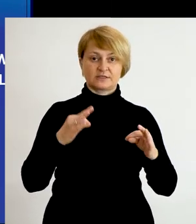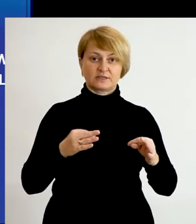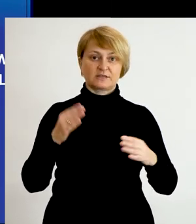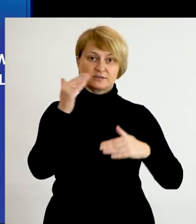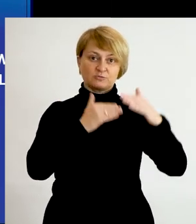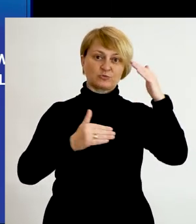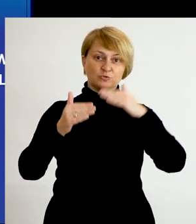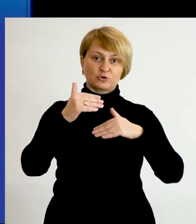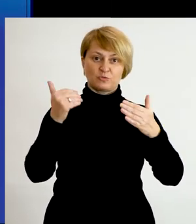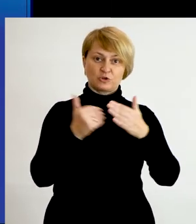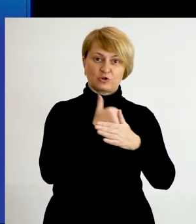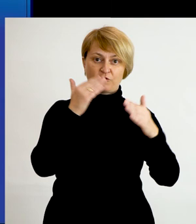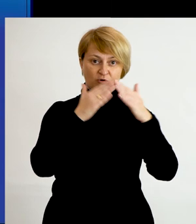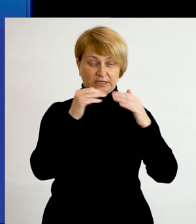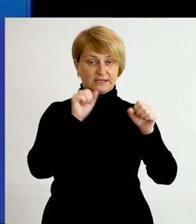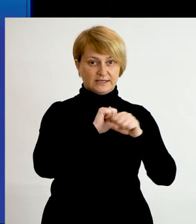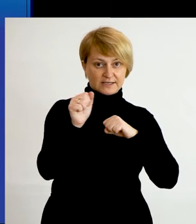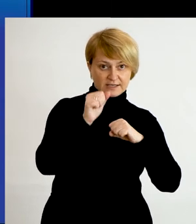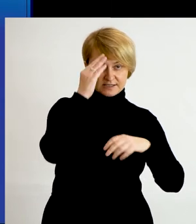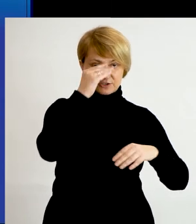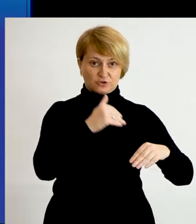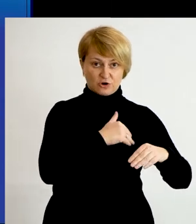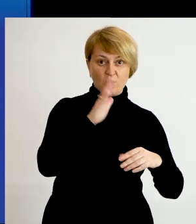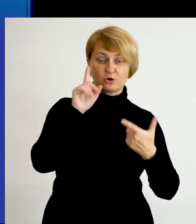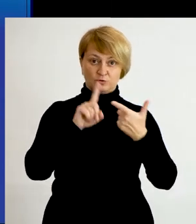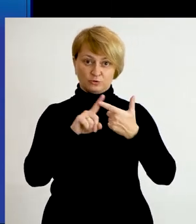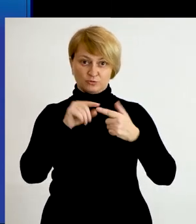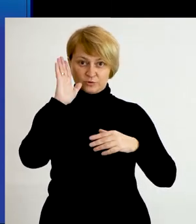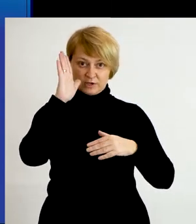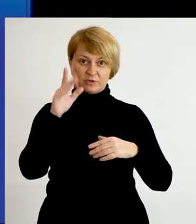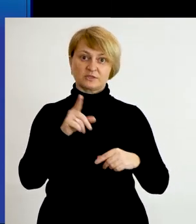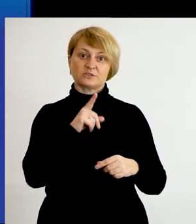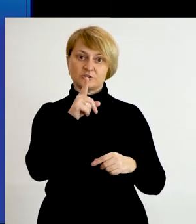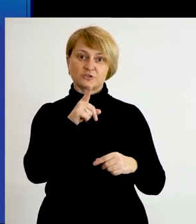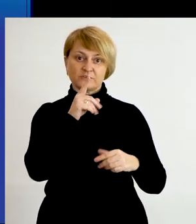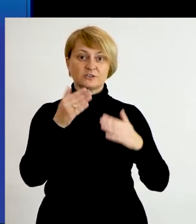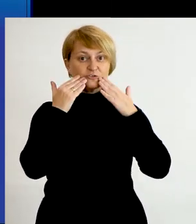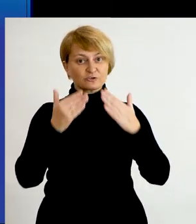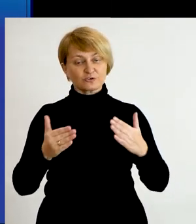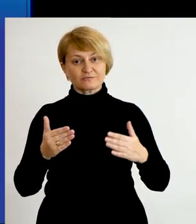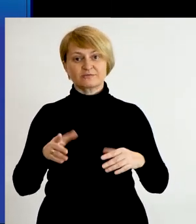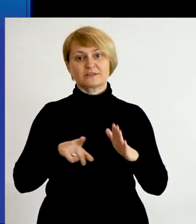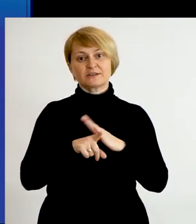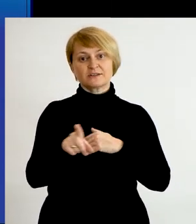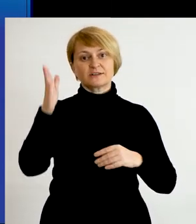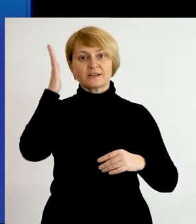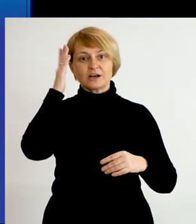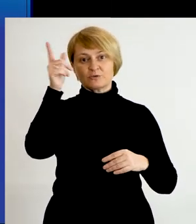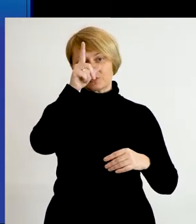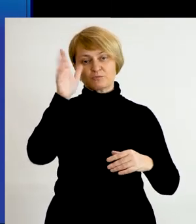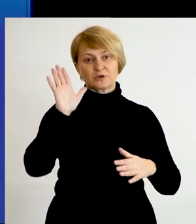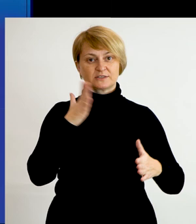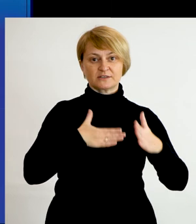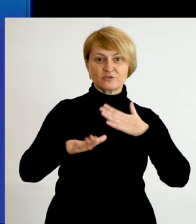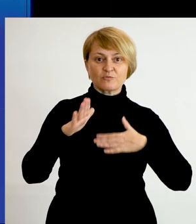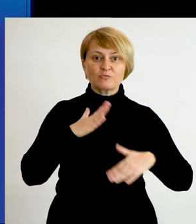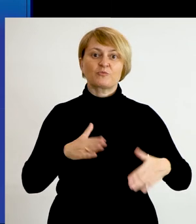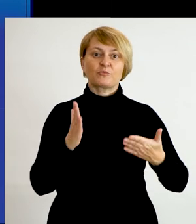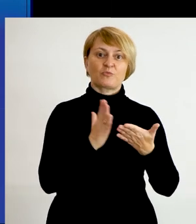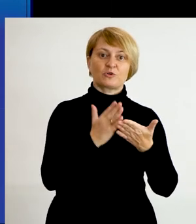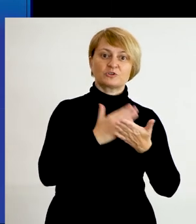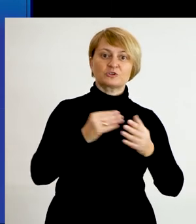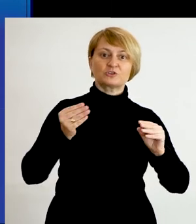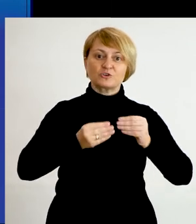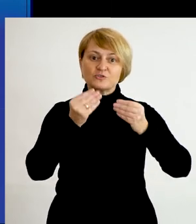zupełnie nowy budynek, czyli jest szkoła, ale będzie też świetlica dzięki temu, która myślę mieszkańców ucieszy, bo dzielnica się